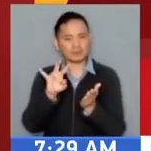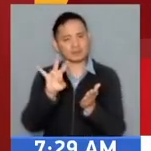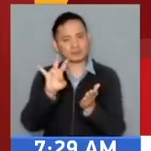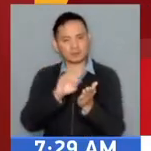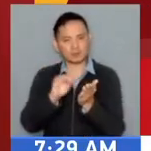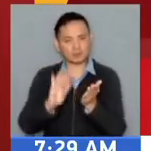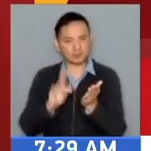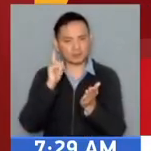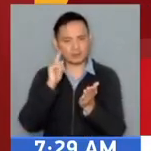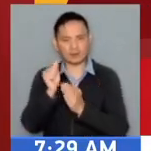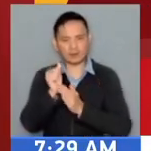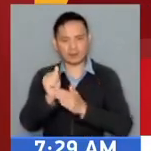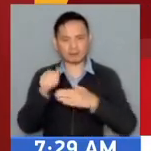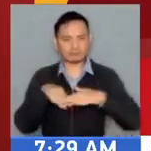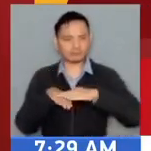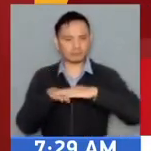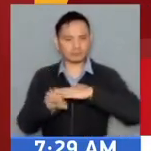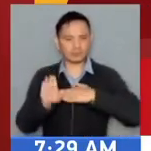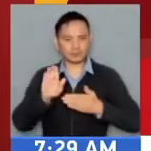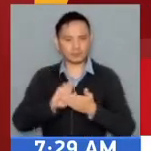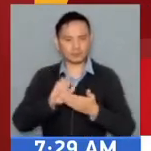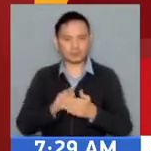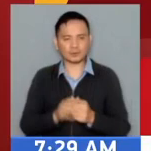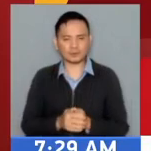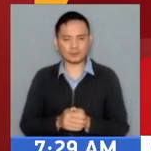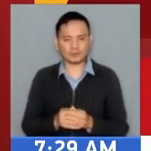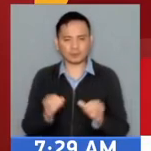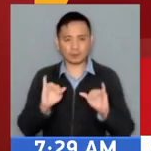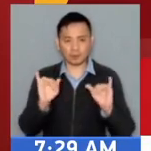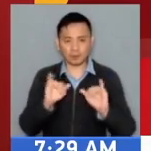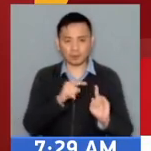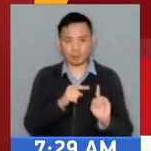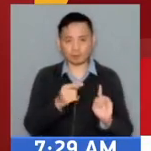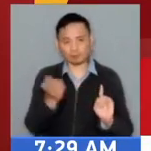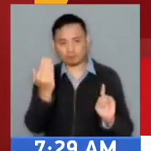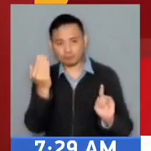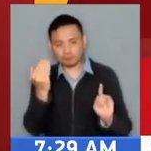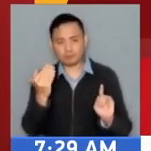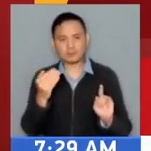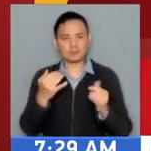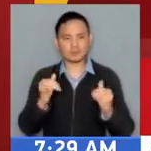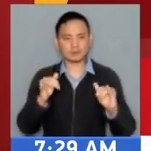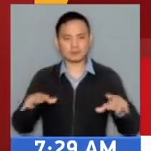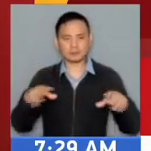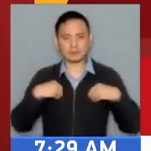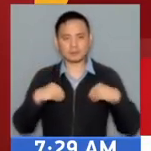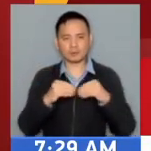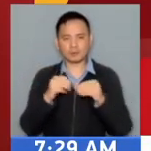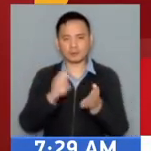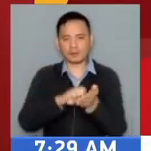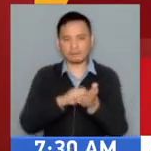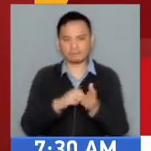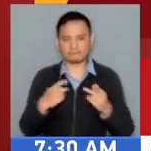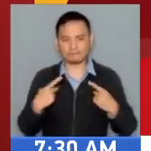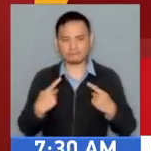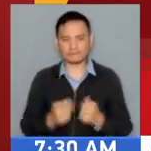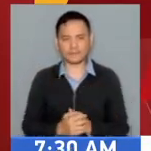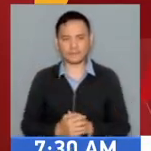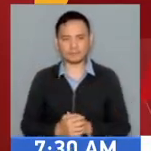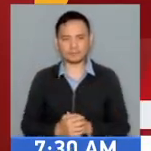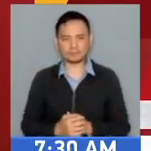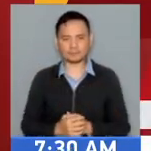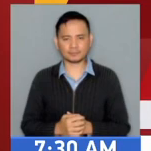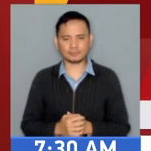nagsimula na ang pasukan tatanggap pa rin ng en rolis ang paaralan iga naging maayos at matiwasay naman ang